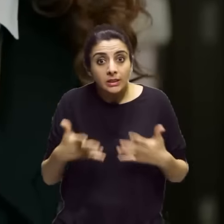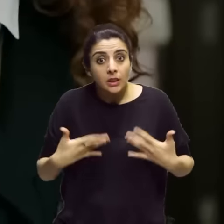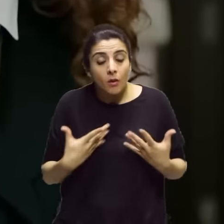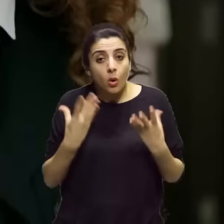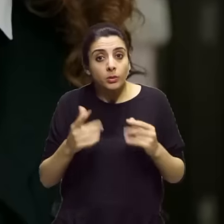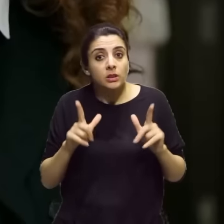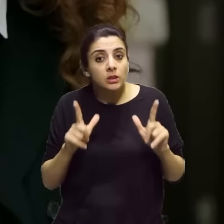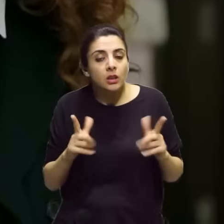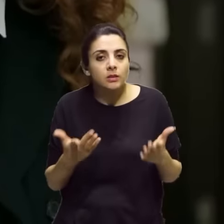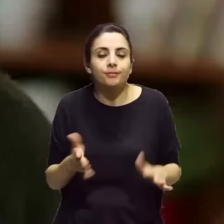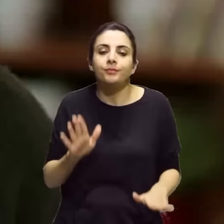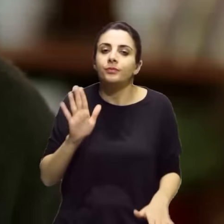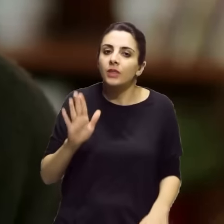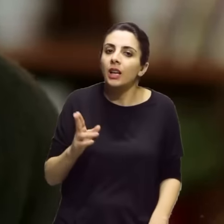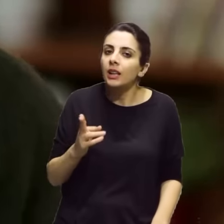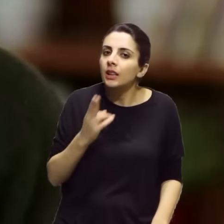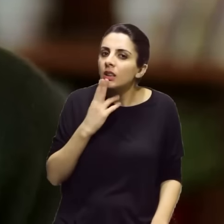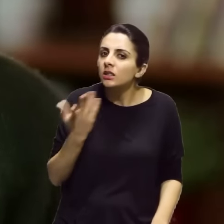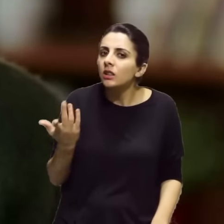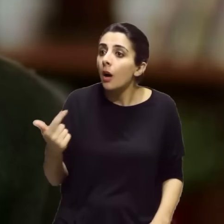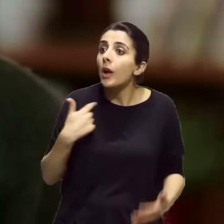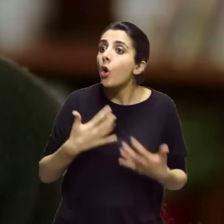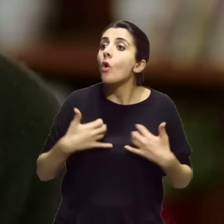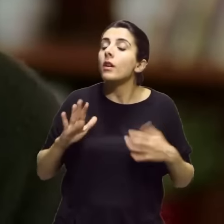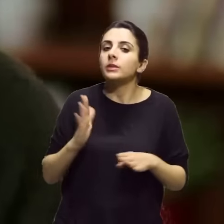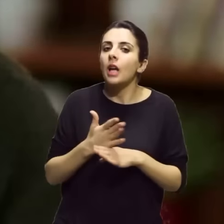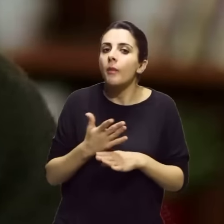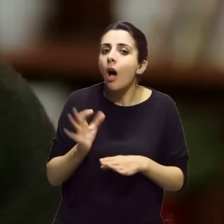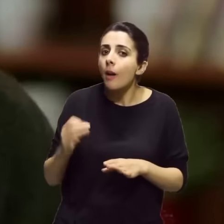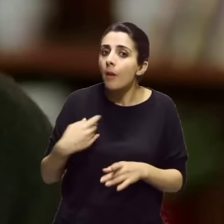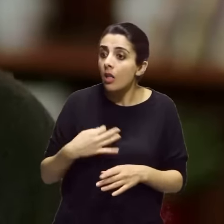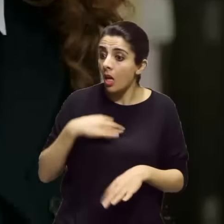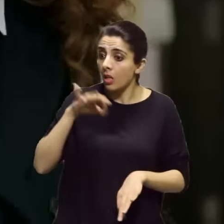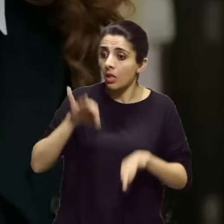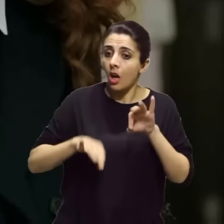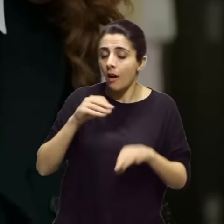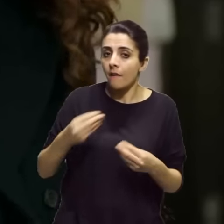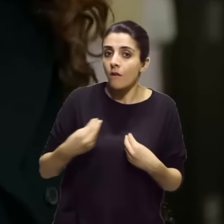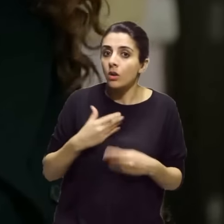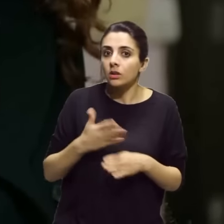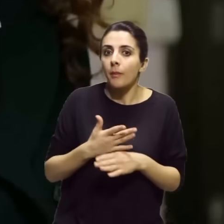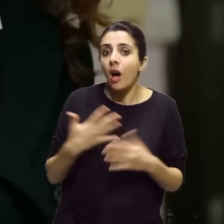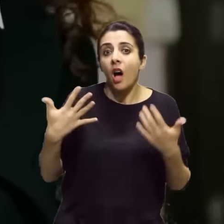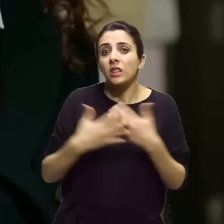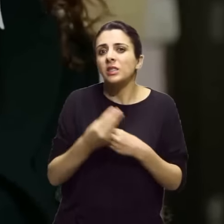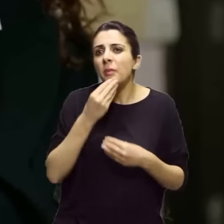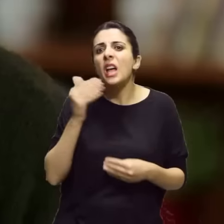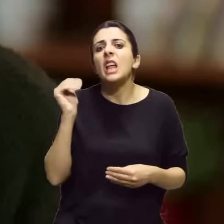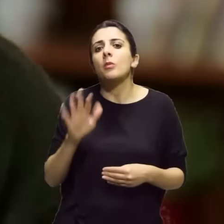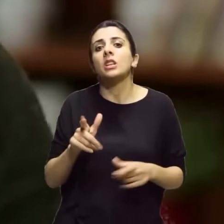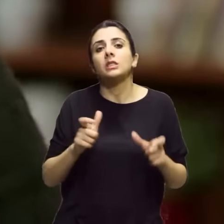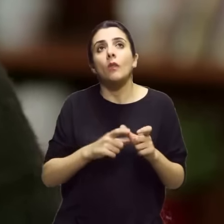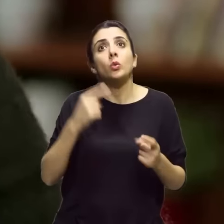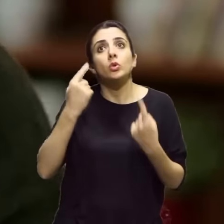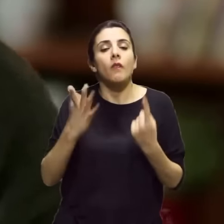Sevinmesi lazım. Yahu kız diyor ki niye bana güvenmiyor diyor. Niye sürekli beni test ediyor diyor. Hayır akşamki yemeğe gitmesem Sevinç kim